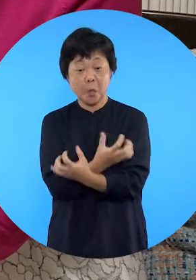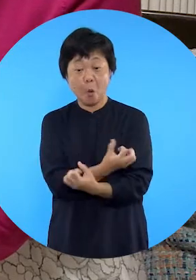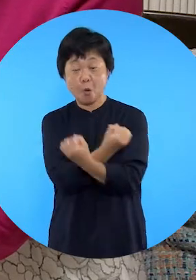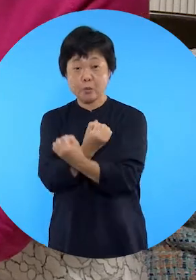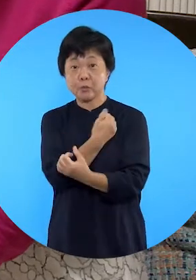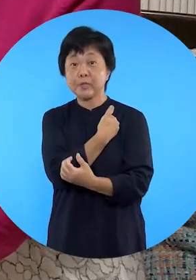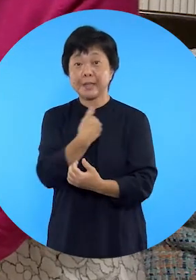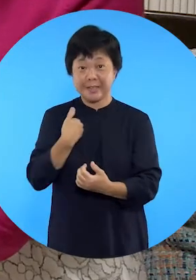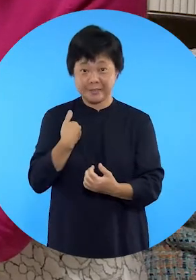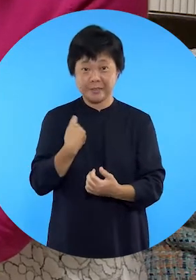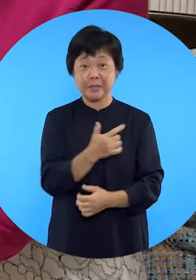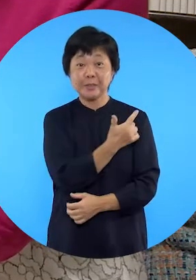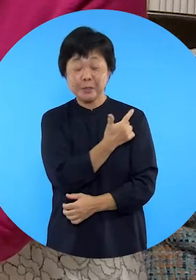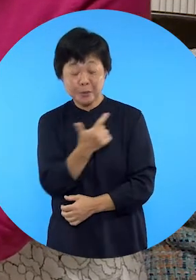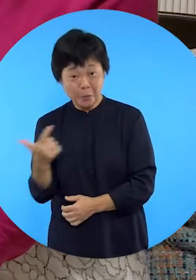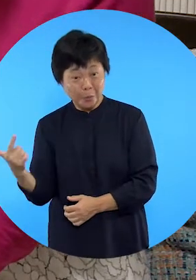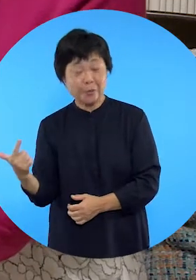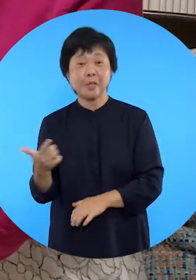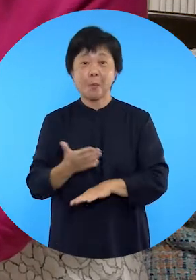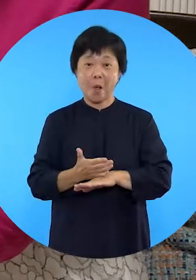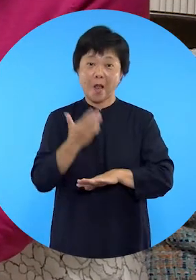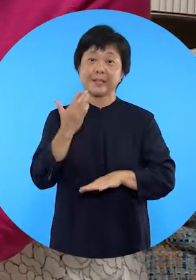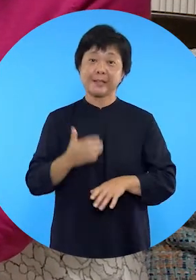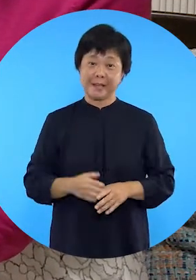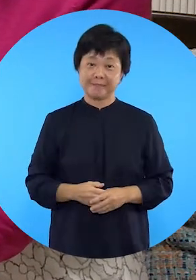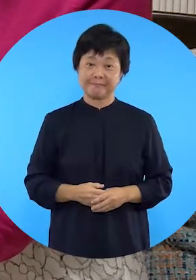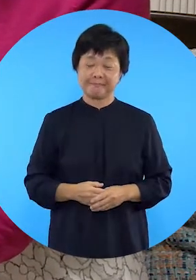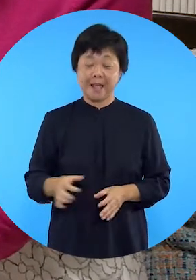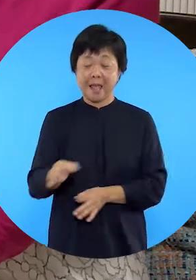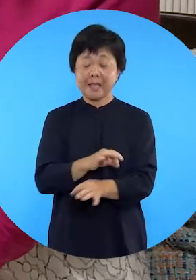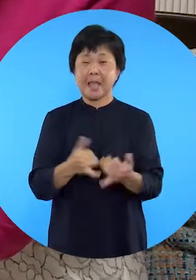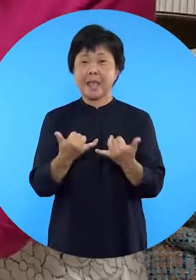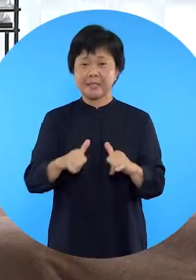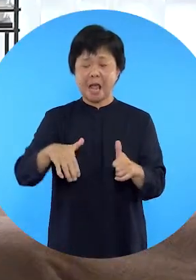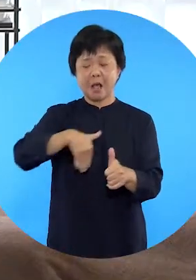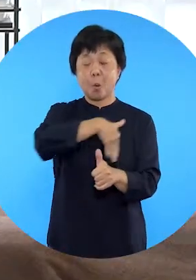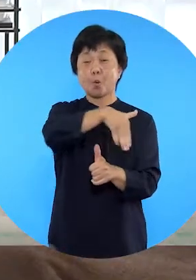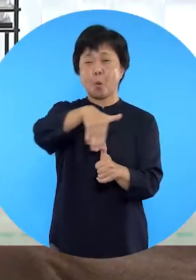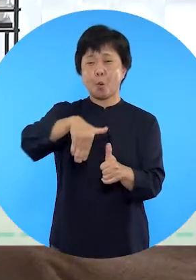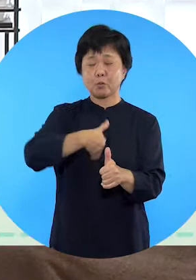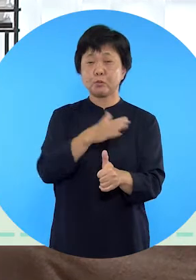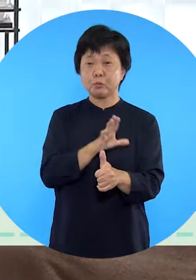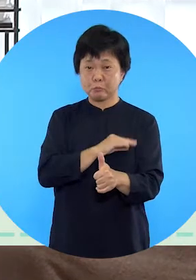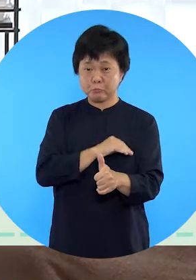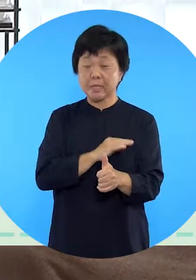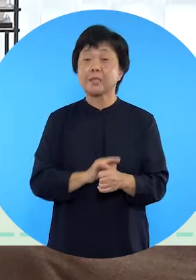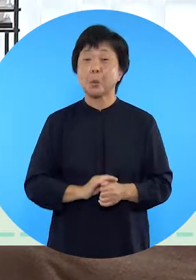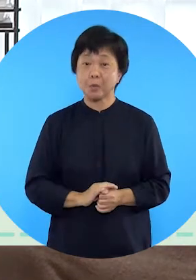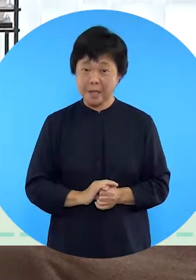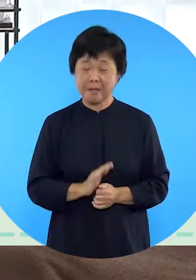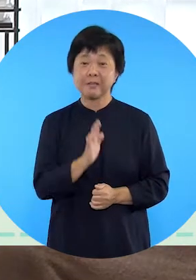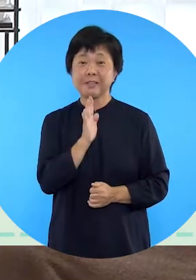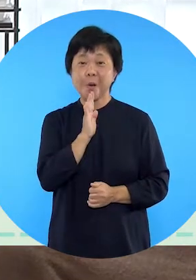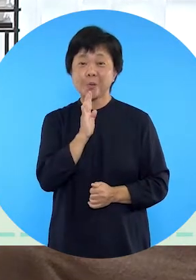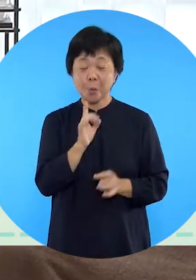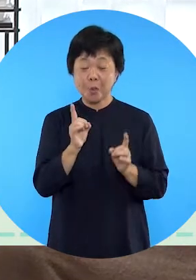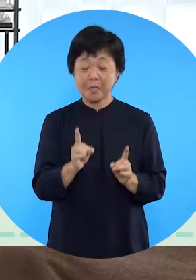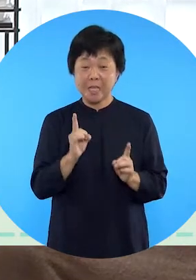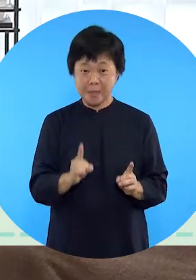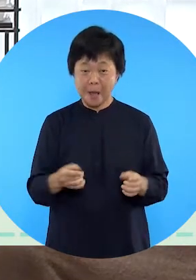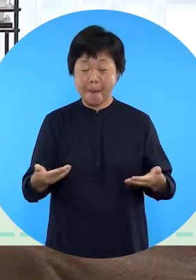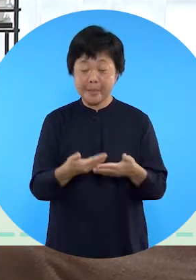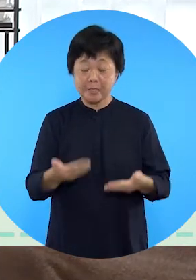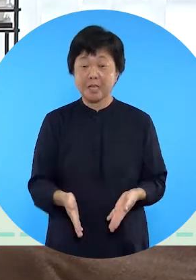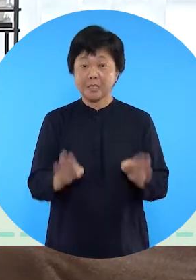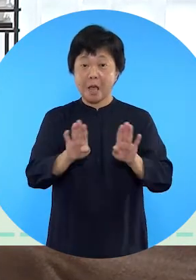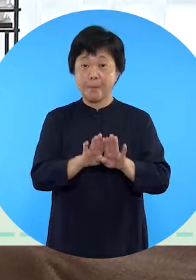った悩みを共有できるので、とても心強いです。経営者っていうのは孤独だと思うので、そういったことが